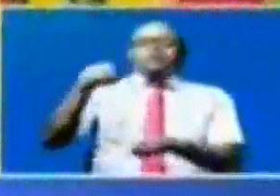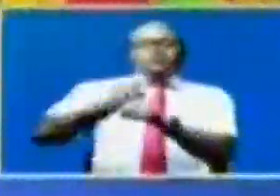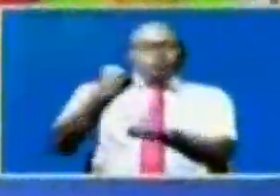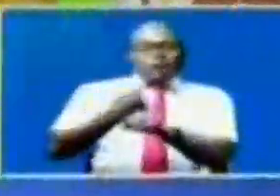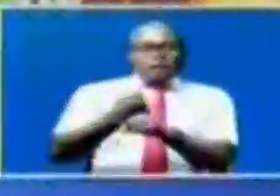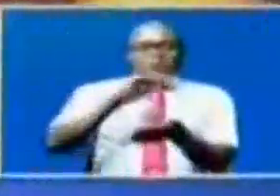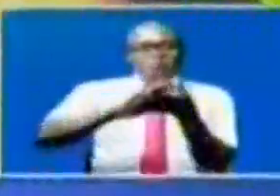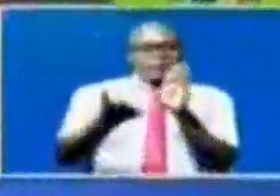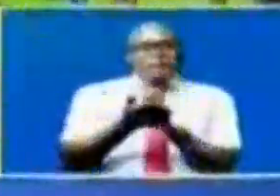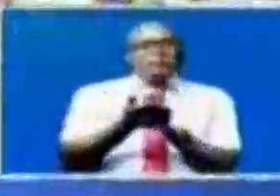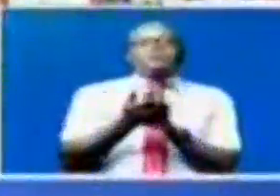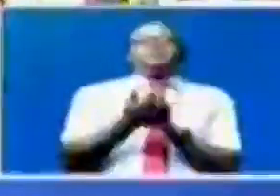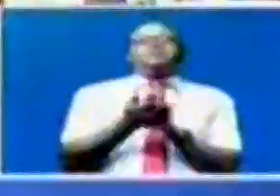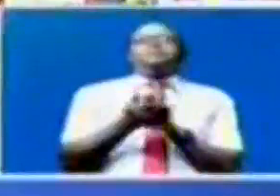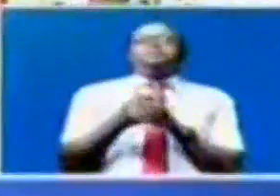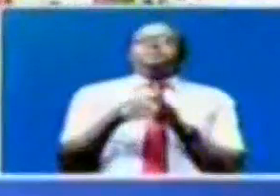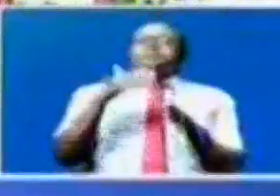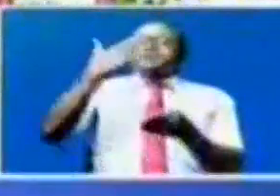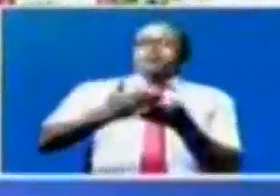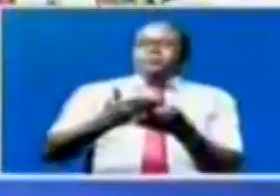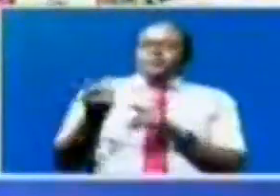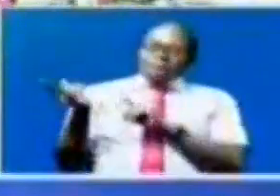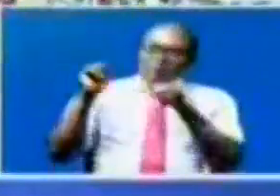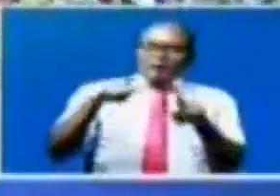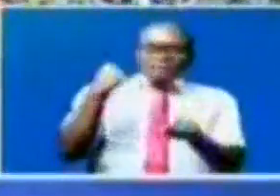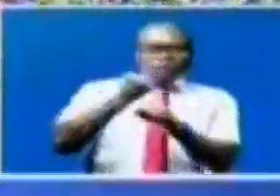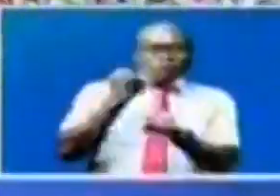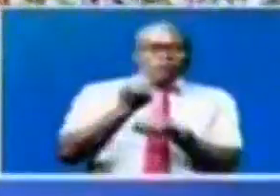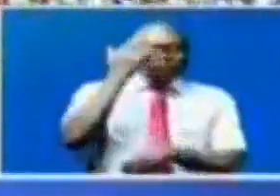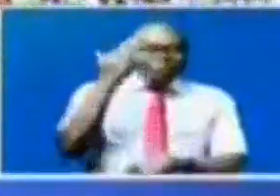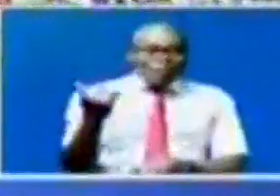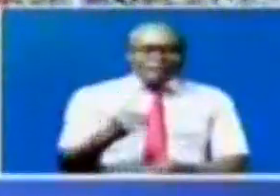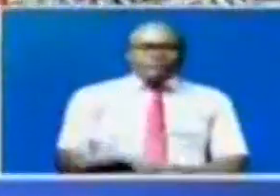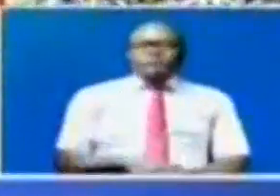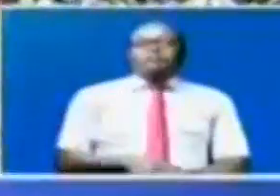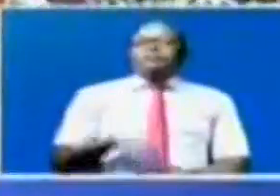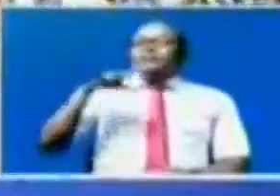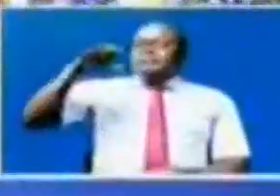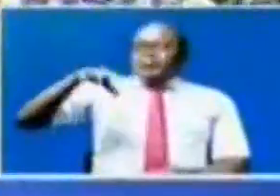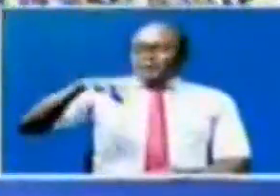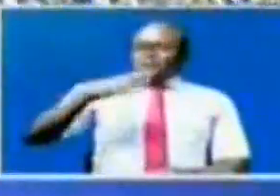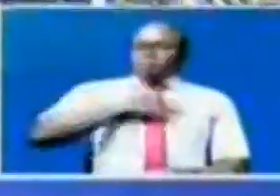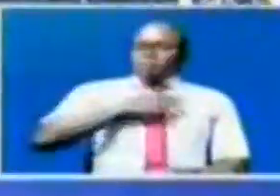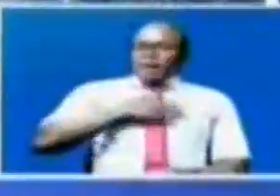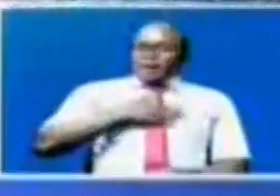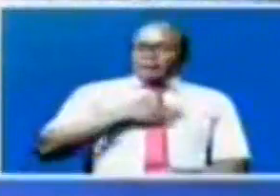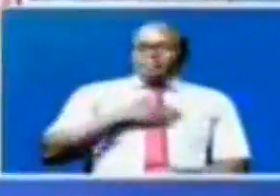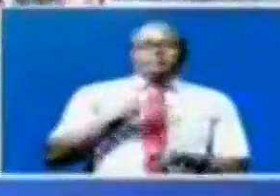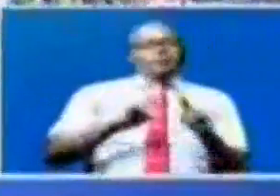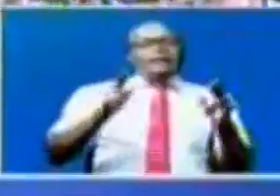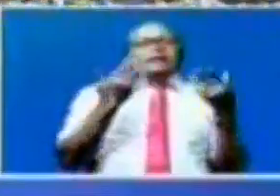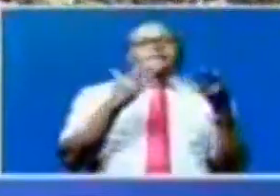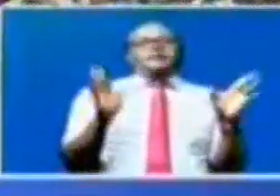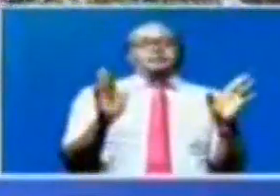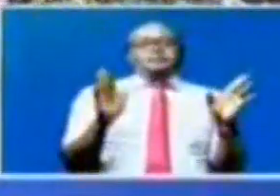to them by their bosses. Mimi ndaweka barabara ni kwa sababu gari ya matatu hii yenye nafanya nazo hizo tayari ziko na kila